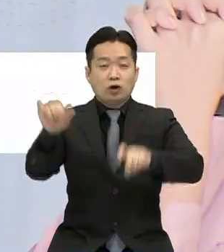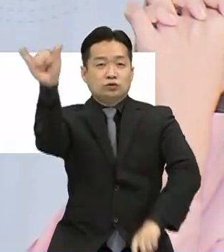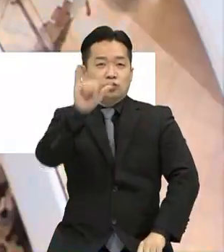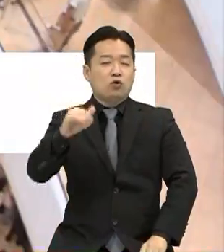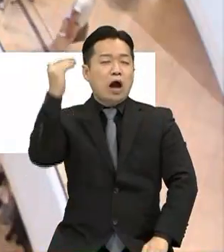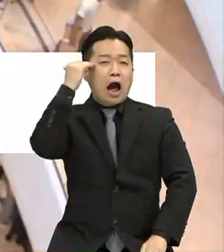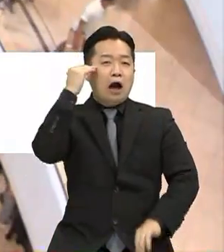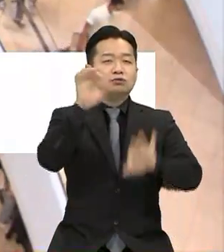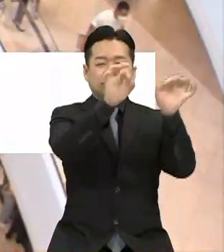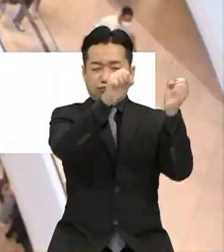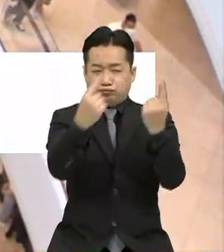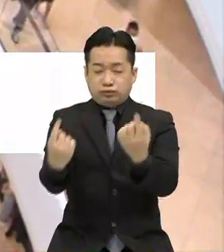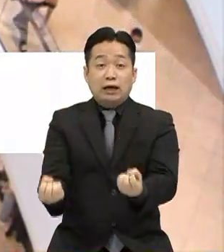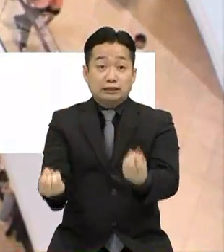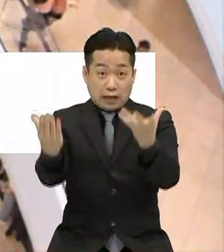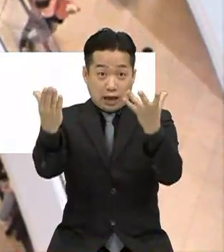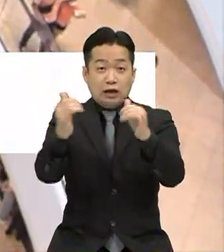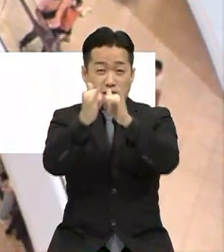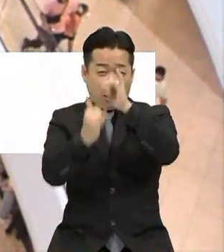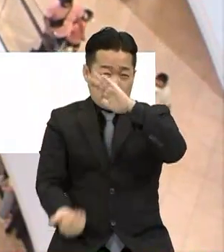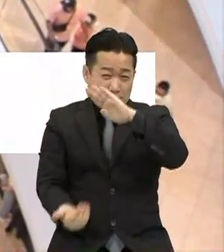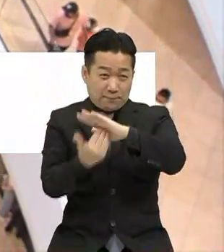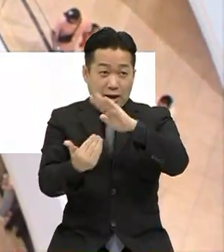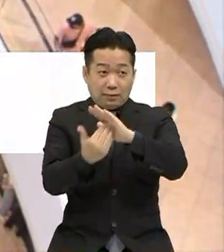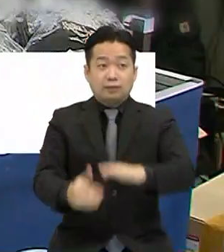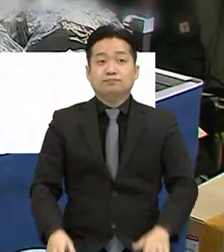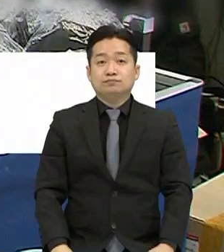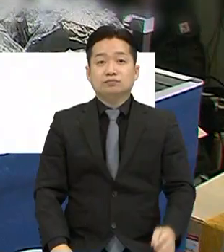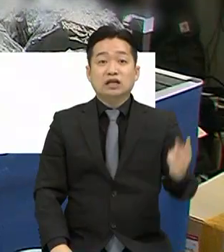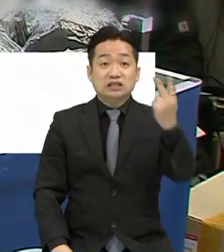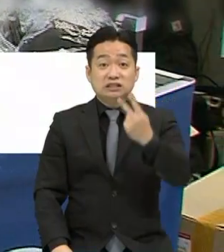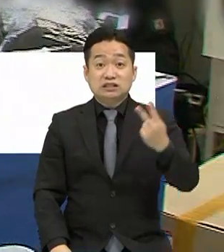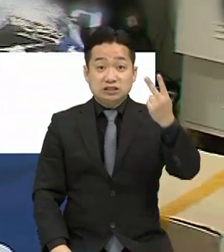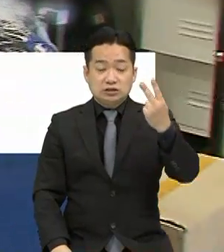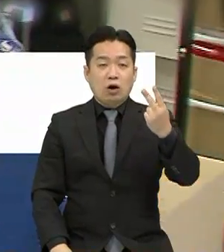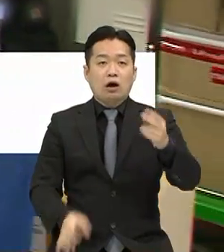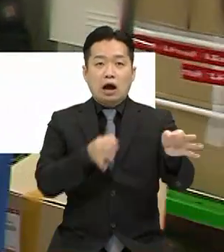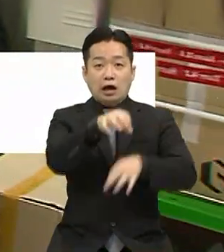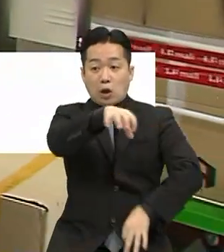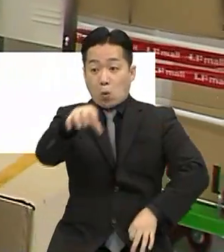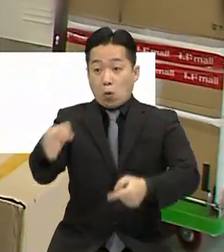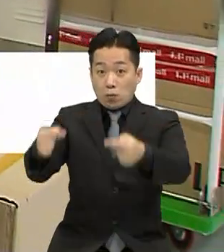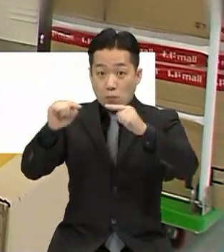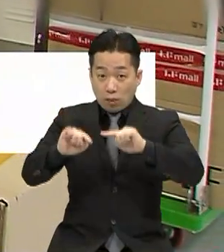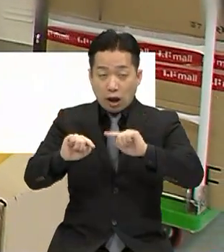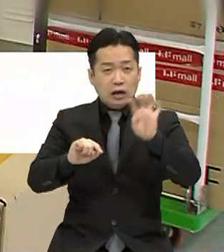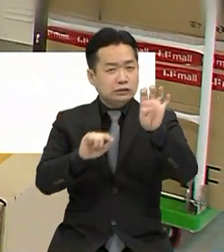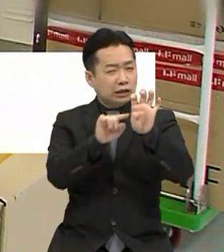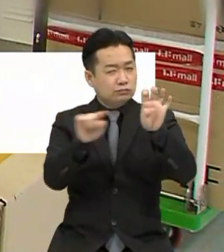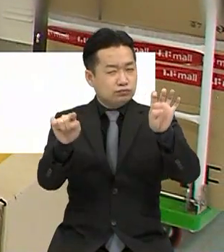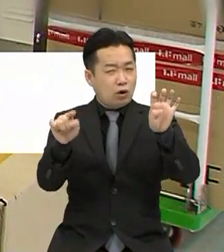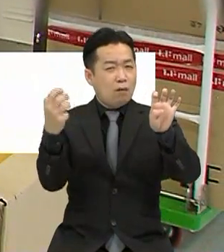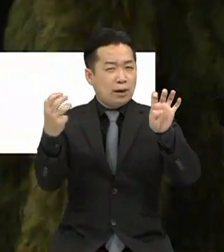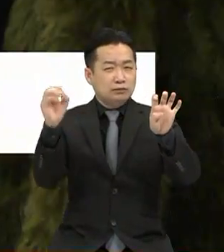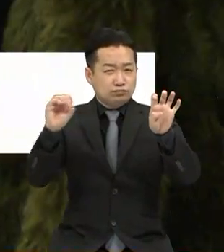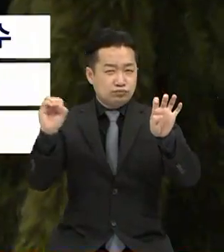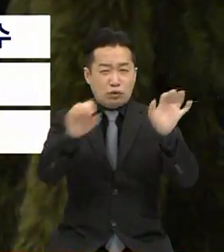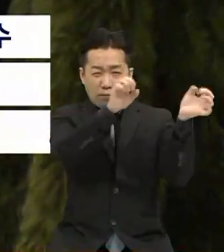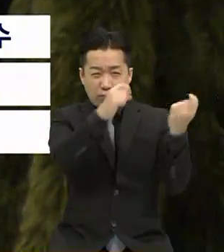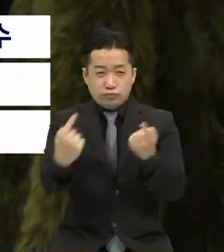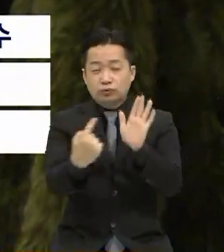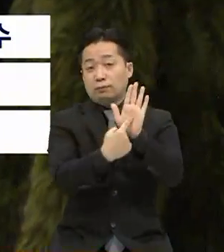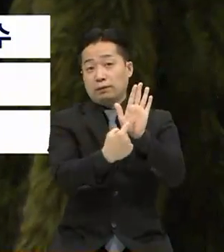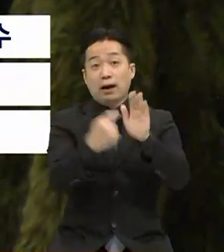진행됩니다. 역대 최대인 2,053개 업체가 참여해 40에서 80%까지 할인된 상품들을 내놓을